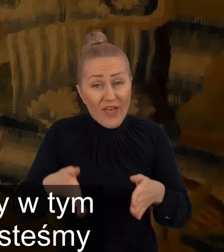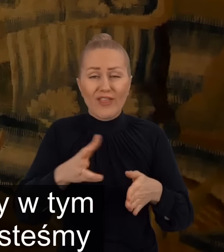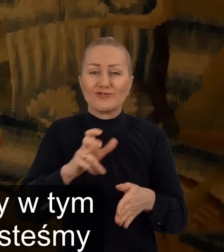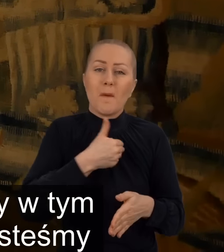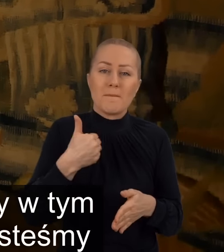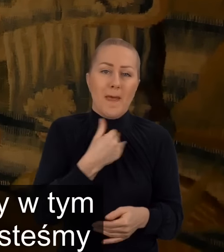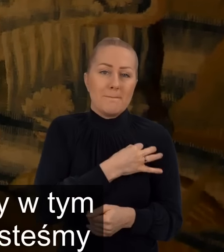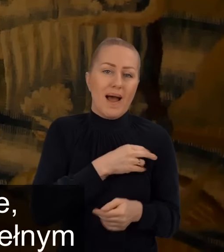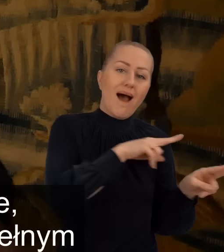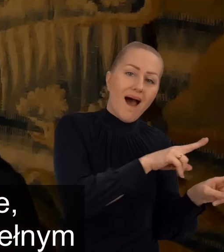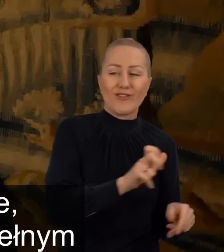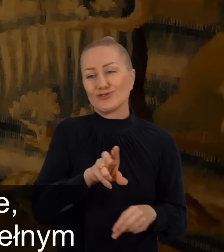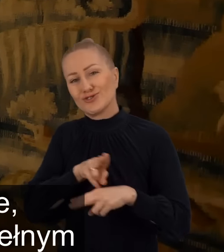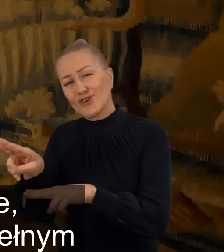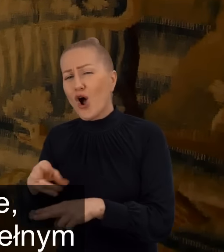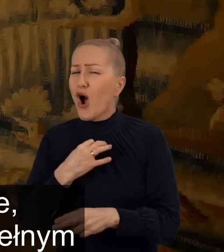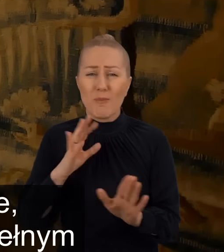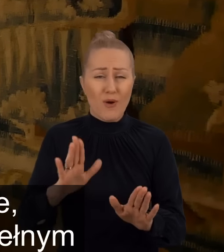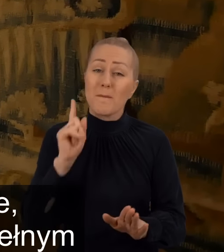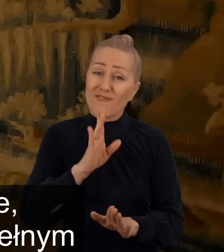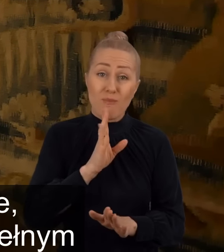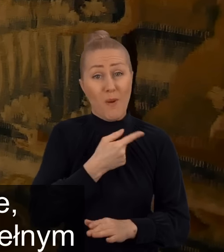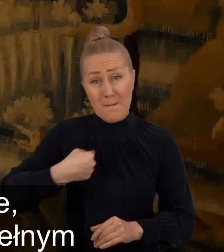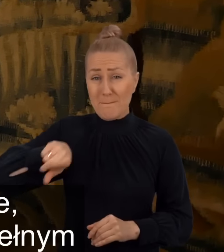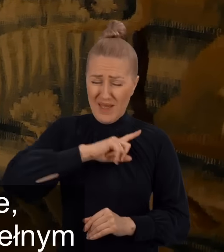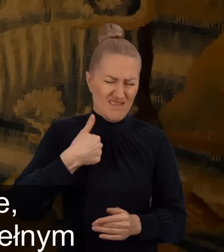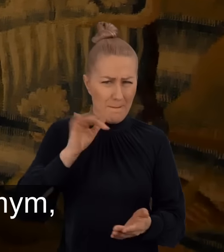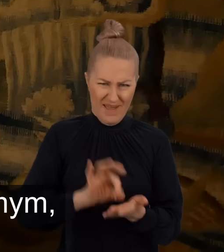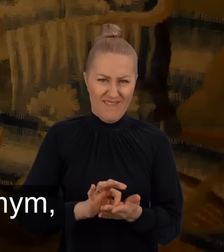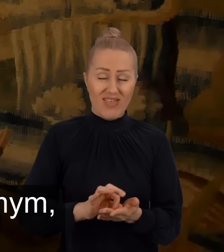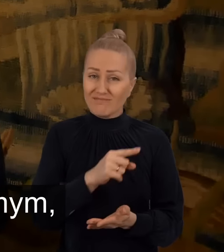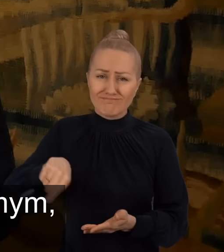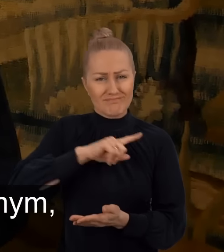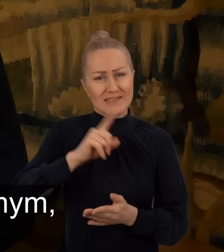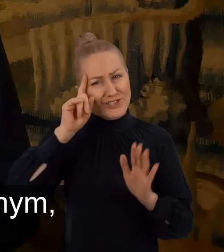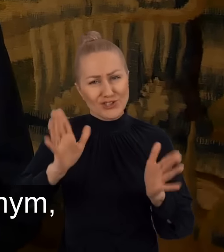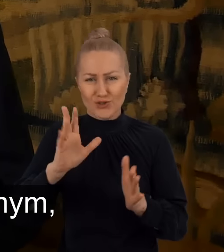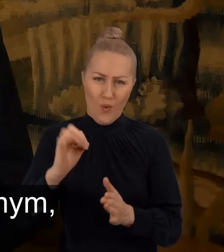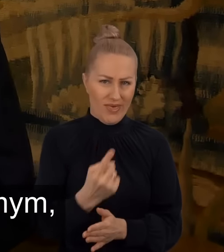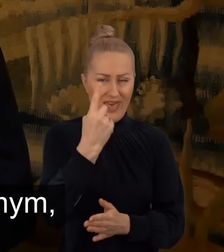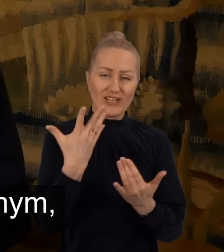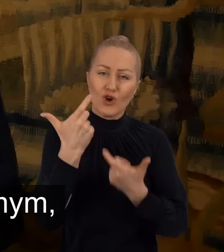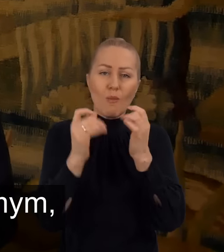jesteśmy i czy aktualnie jesteśmy po lewej czy po prawej stronie, najprawdopodobniej, mówię to z pełnym przekonaniem, zależy na tym samym,